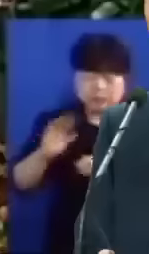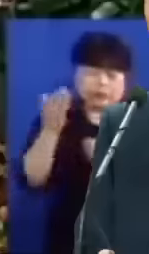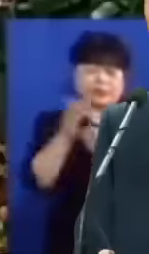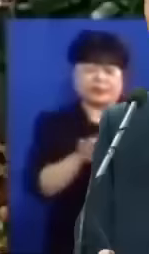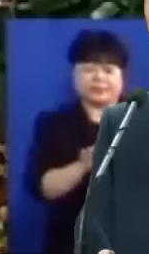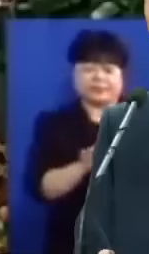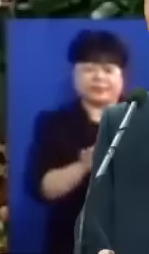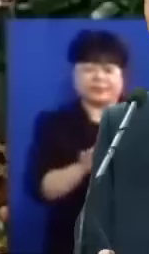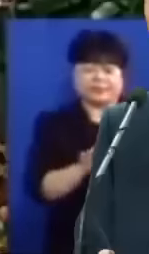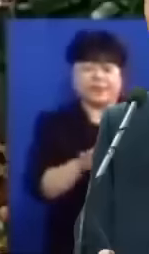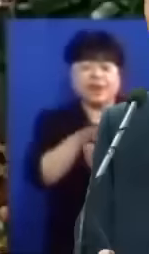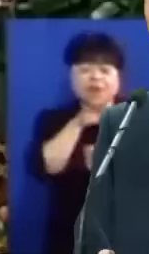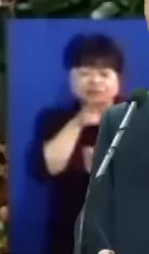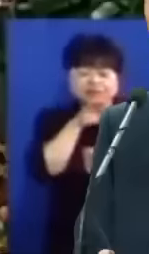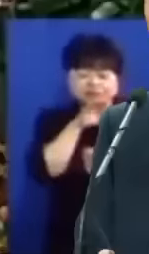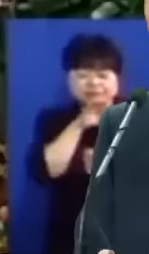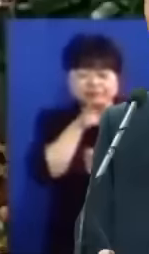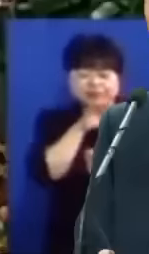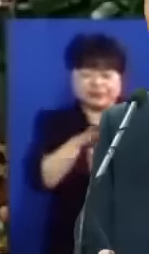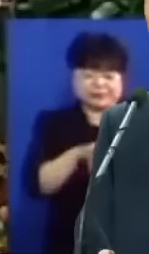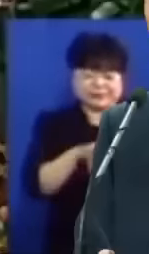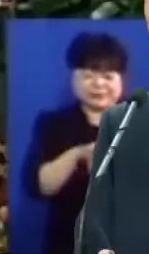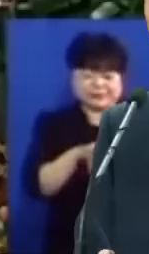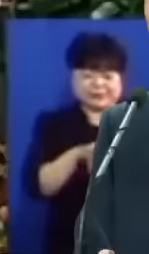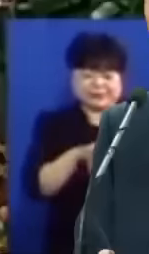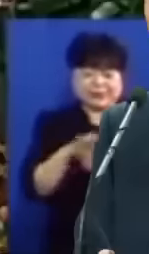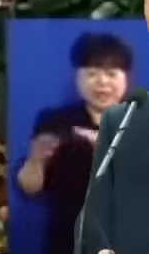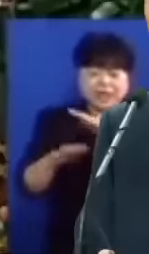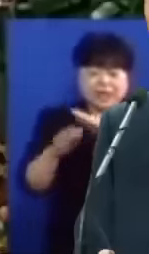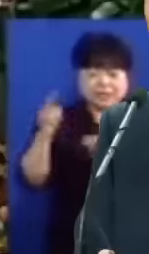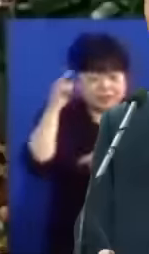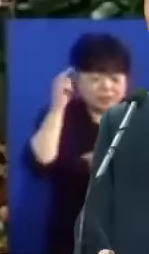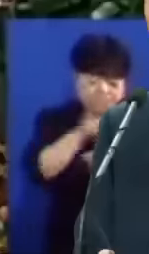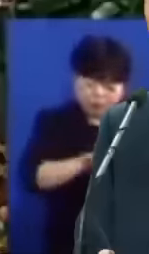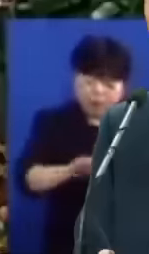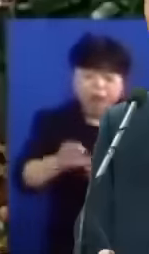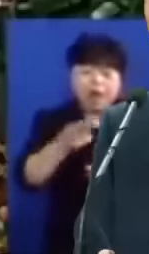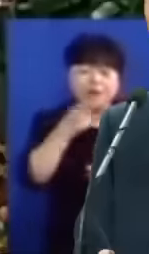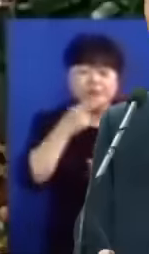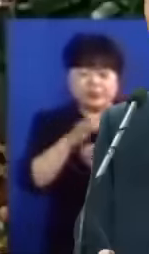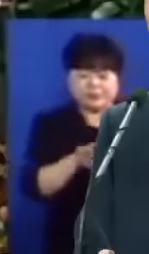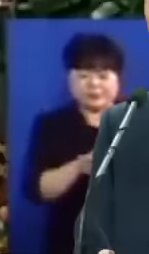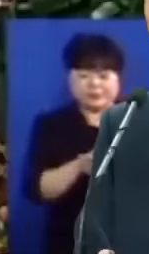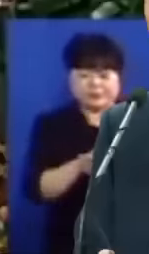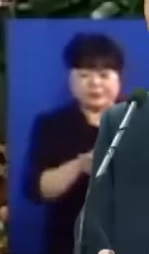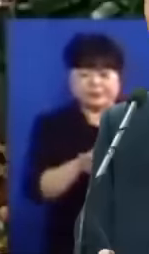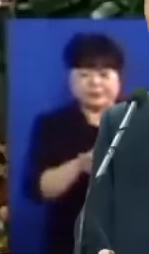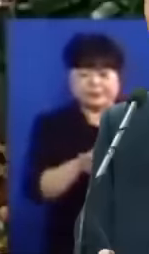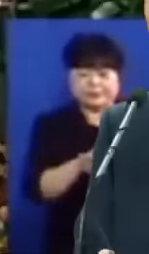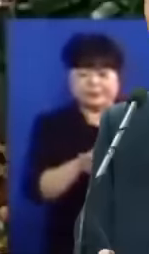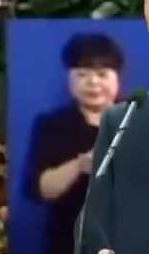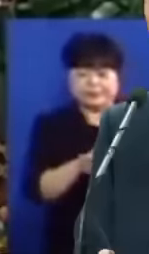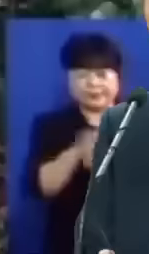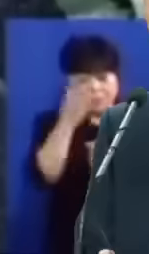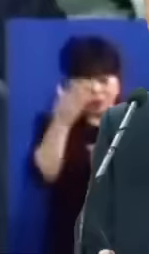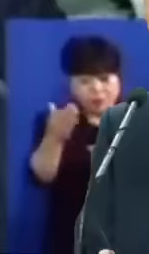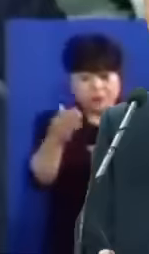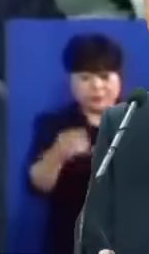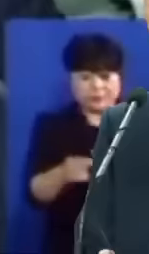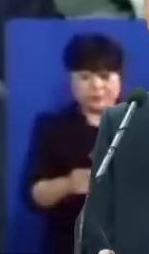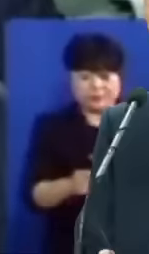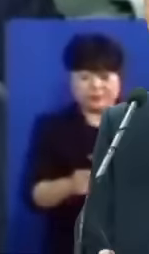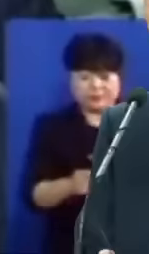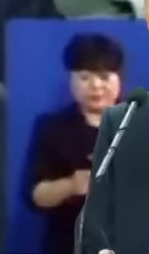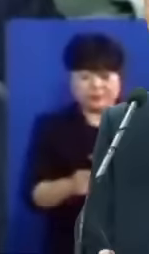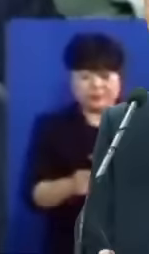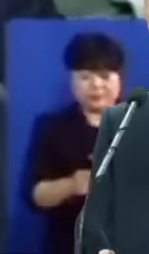말았었습니다. 원망과 불평은 가정의 평화를 깨트는 중대한 이유가 되는 것입니다. 여러분, 영원한